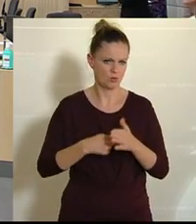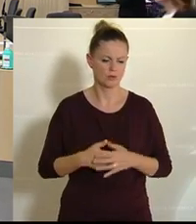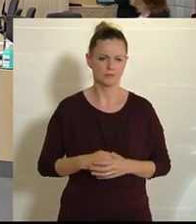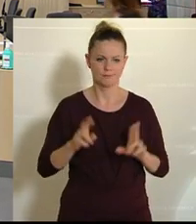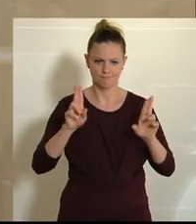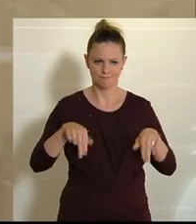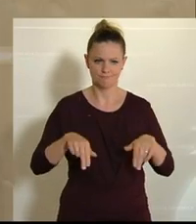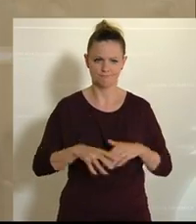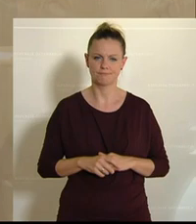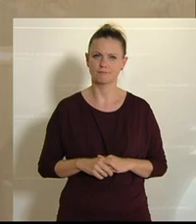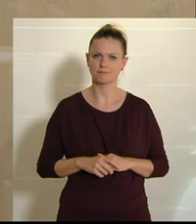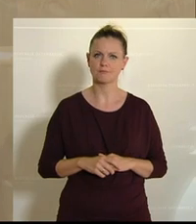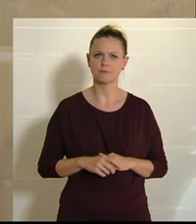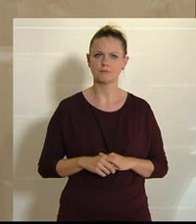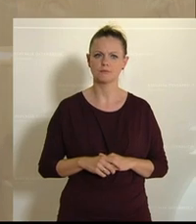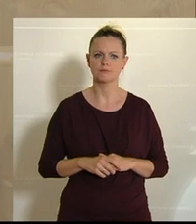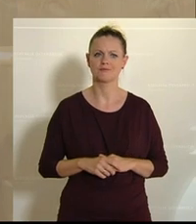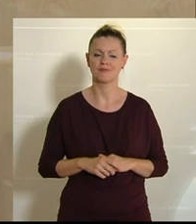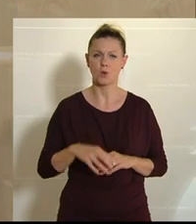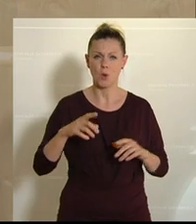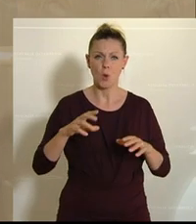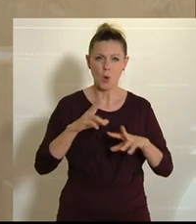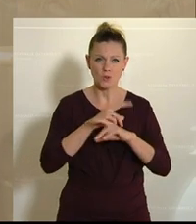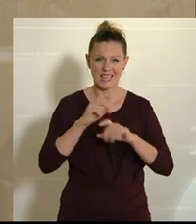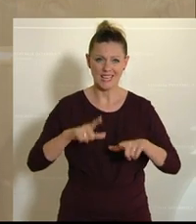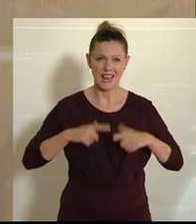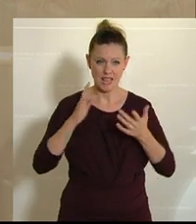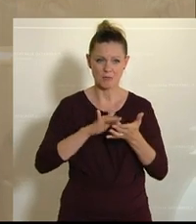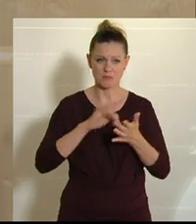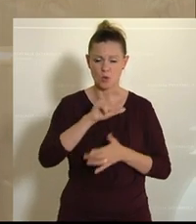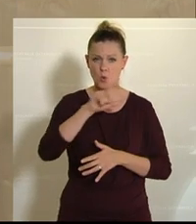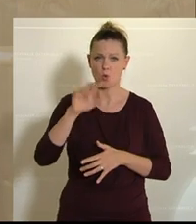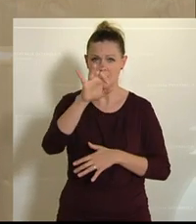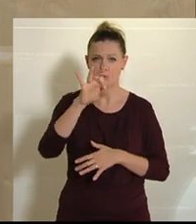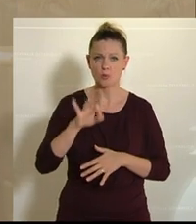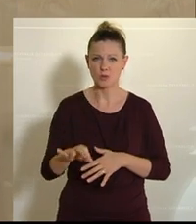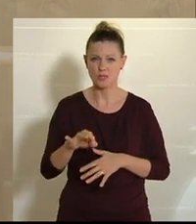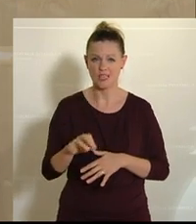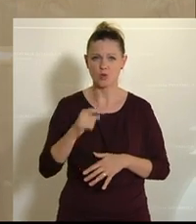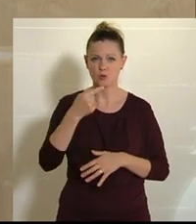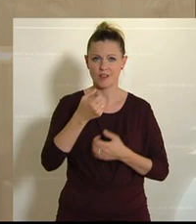Behauptet, österreichische Lebensmittel sind zu 100% glyphosatfrei. Das ist unrichtig. Der richtige Sachverhalt lautet,